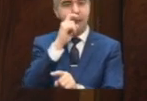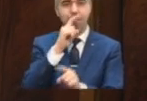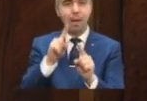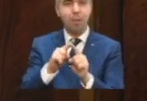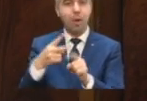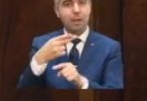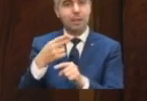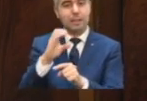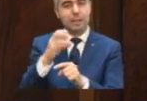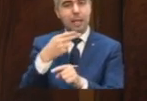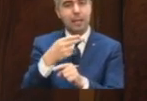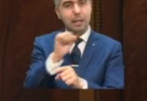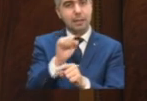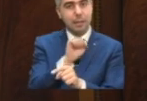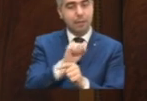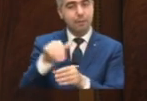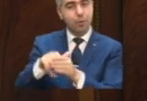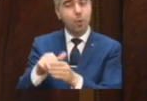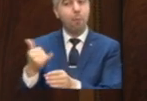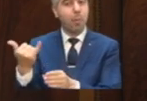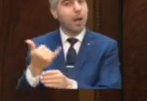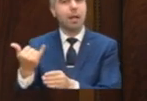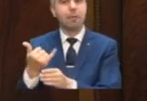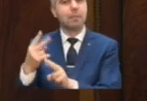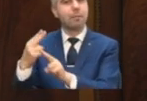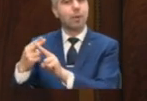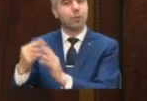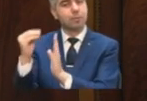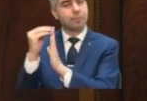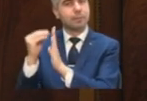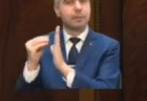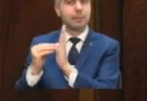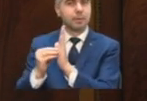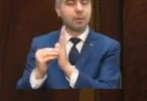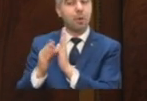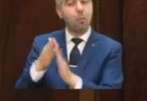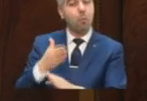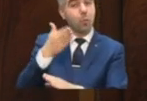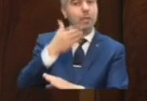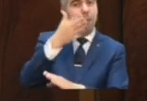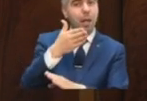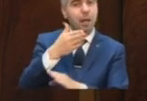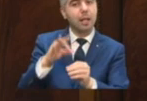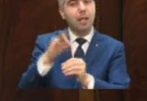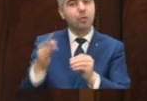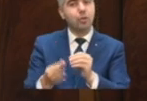المنظم. وراها كنظن انه في المستقبل هادشي غادي يعطي نتائج ايجابيه.